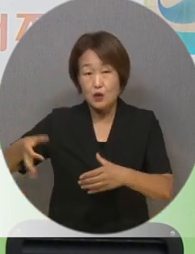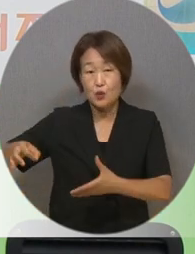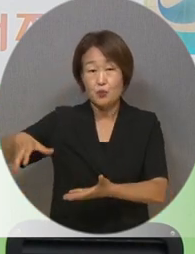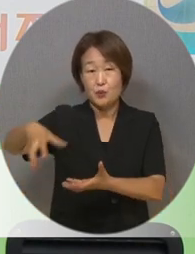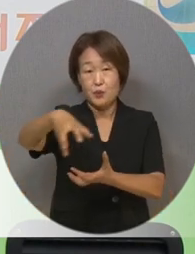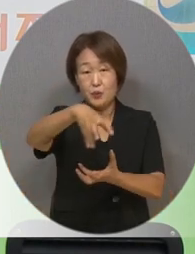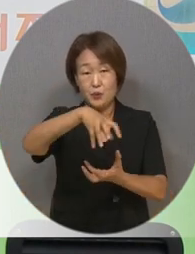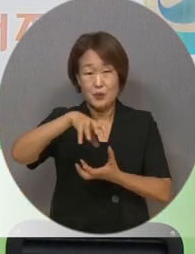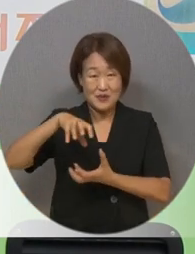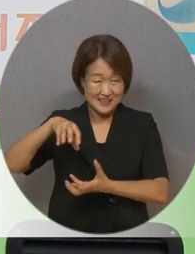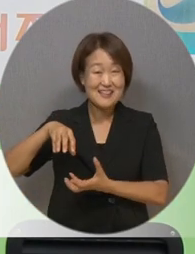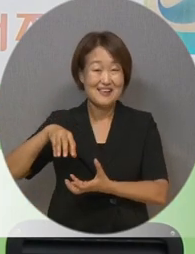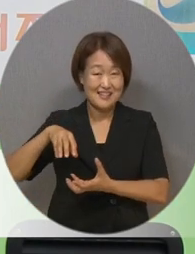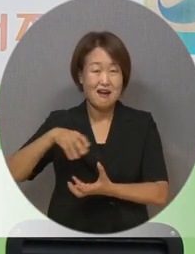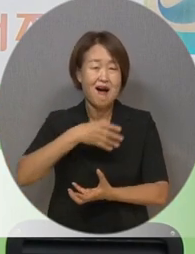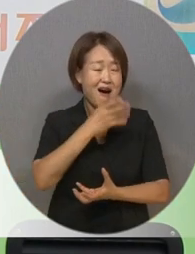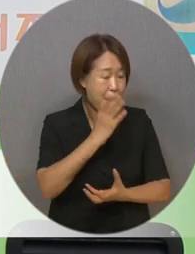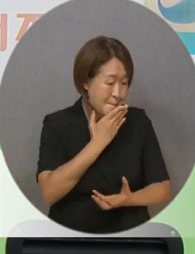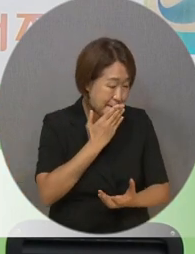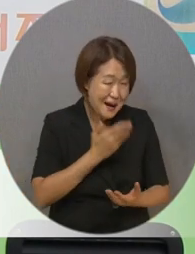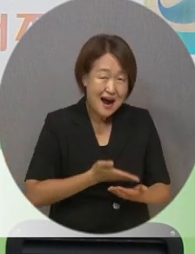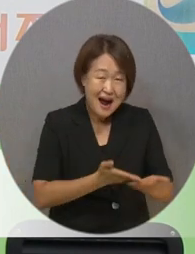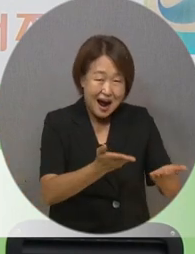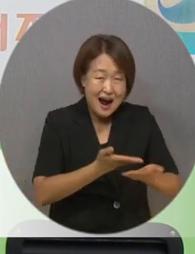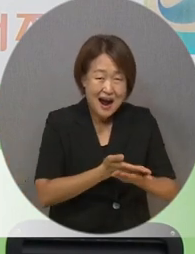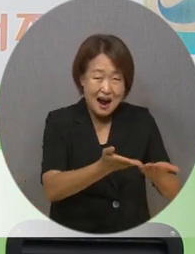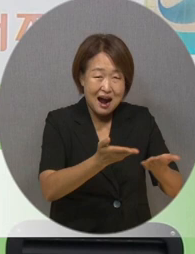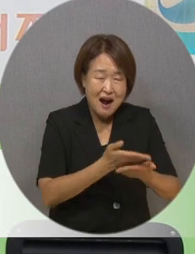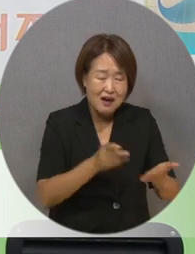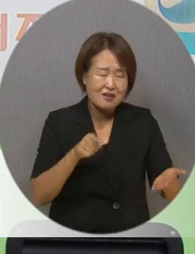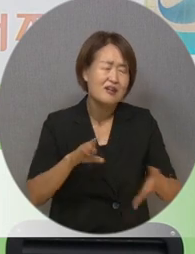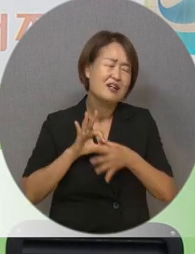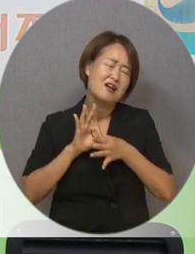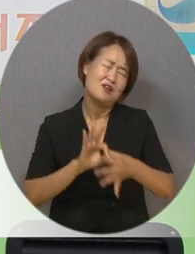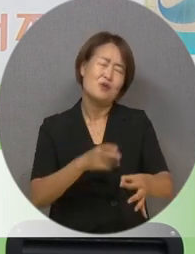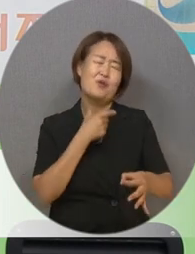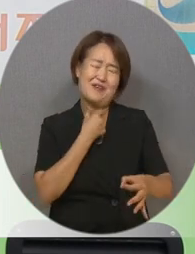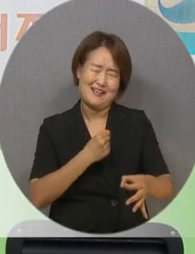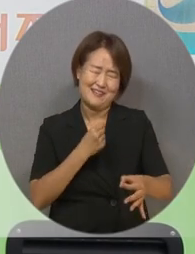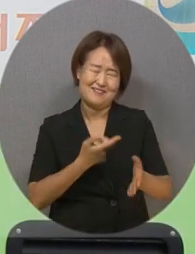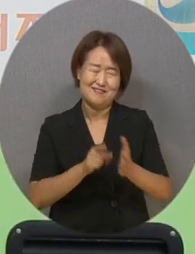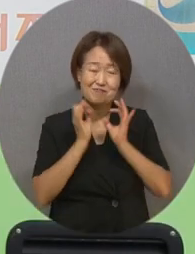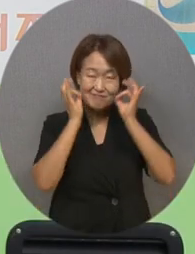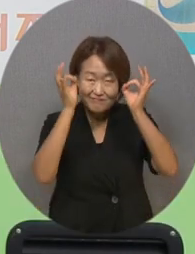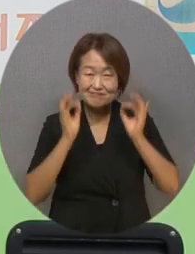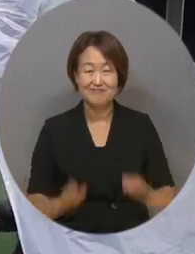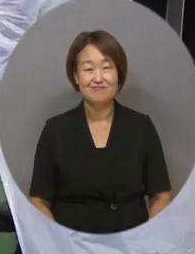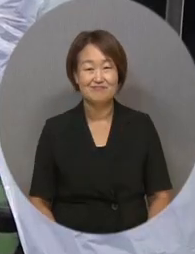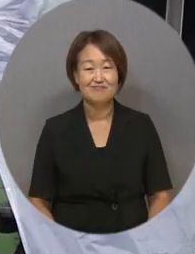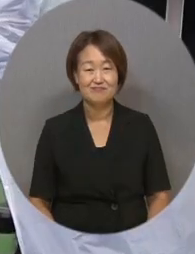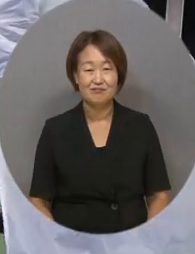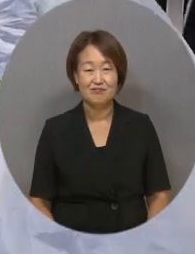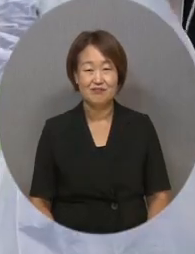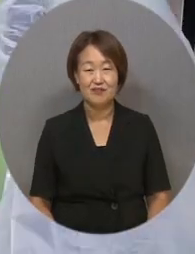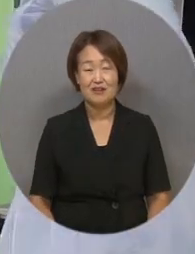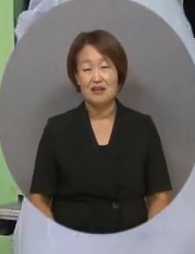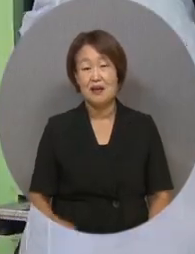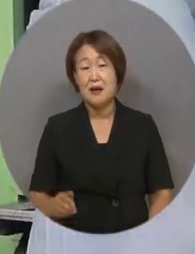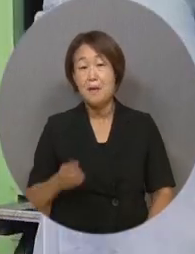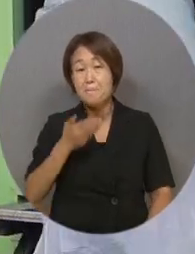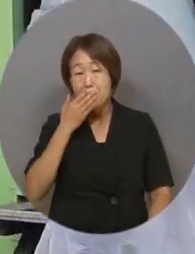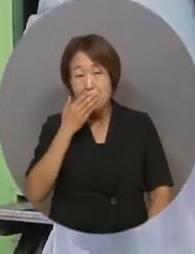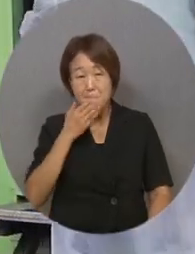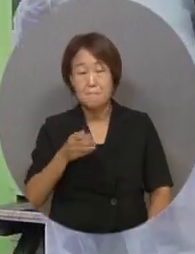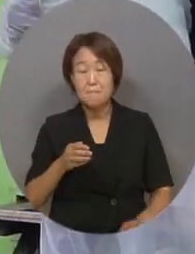더 적극적으로 해서 어르신들께 밥차가 지속적으로 운영될 수 있도록 더 노력하겠습니다. 오감만족 희망밥차는